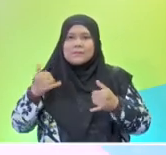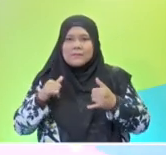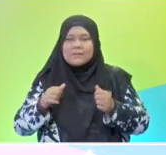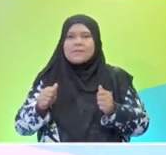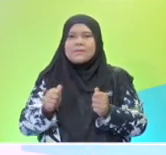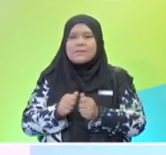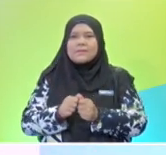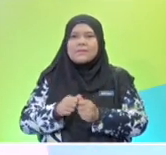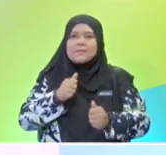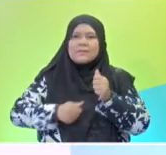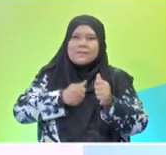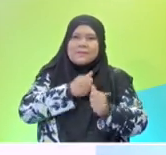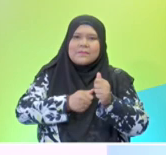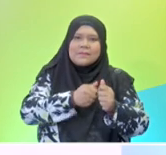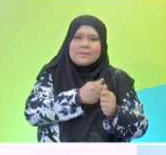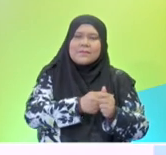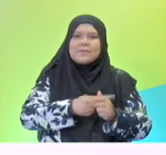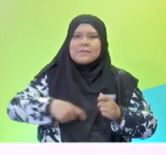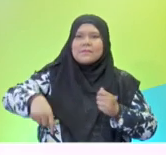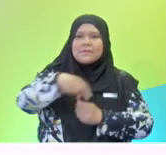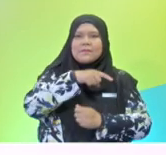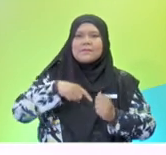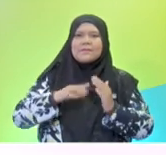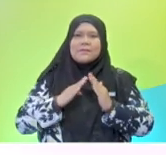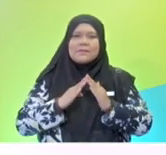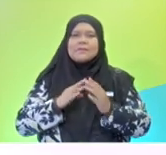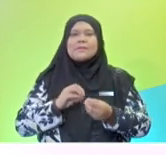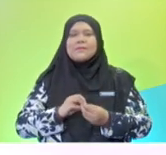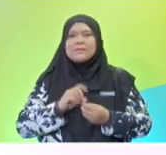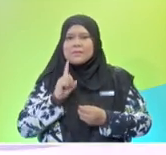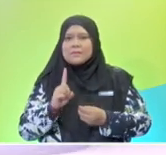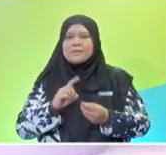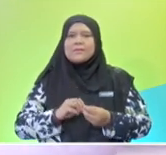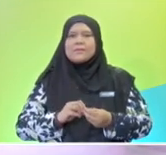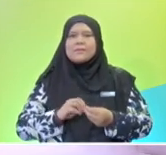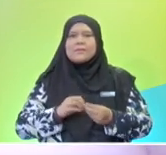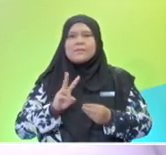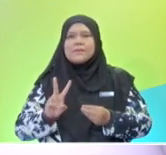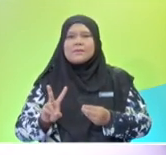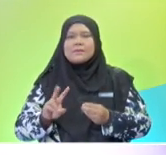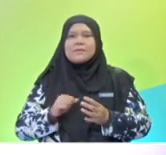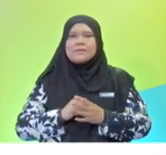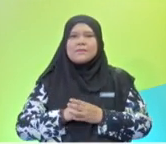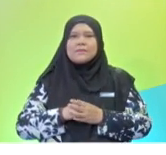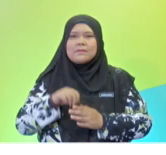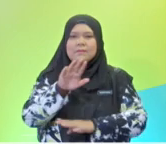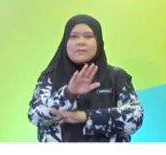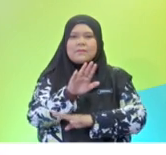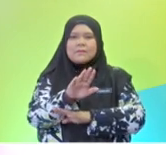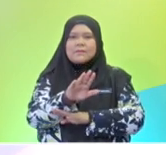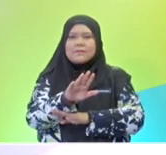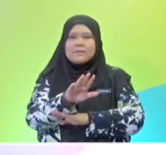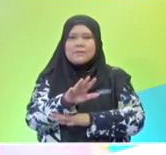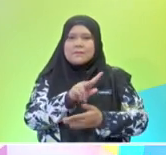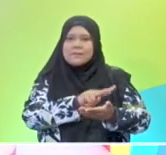Main kejar-kejar di sekeliling rumah. Okey, baik. Itu satu. Nombor dua, petang-petang abang selalu